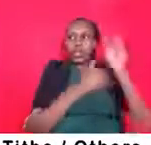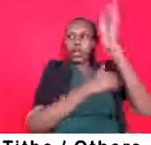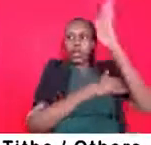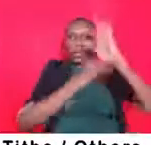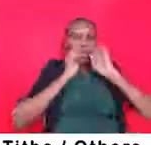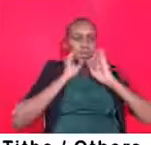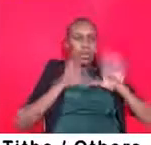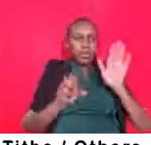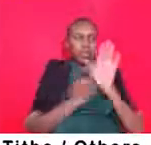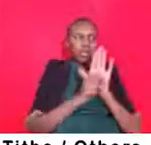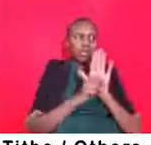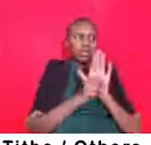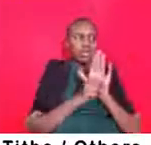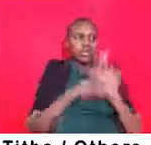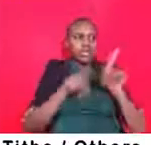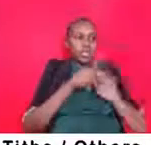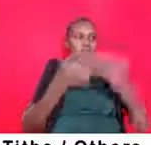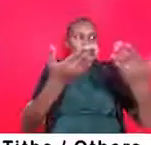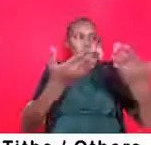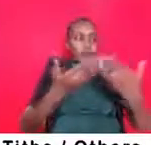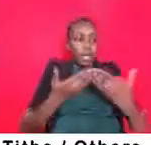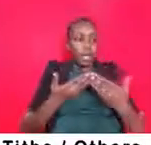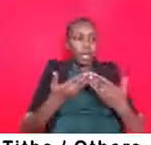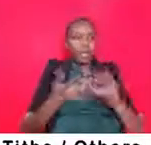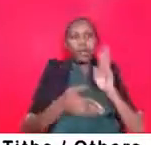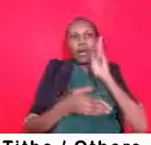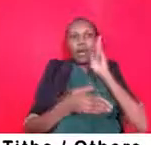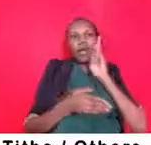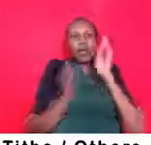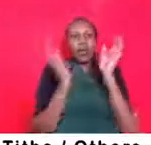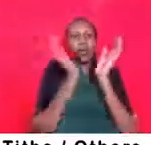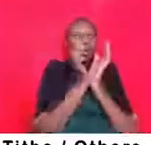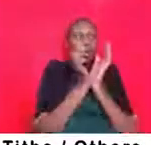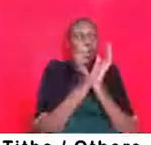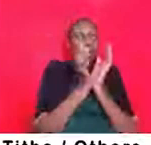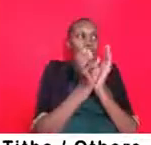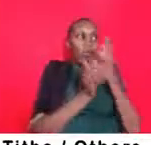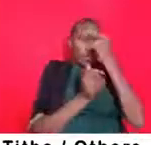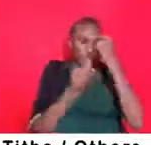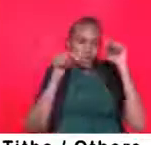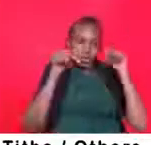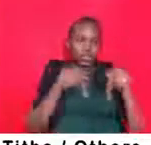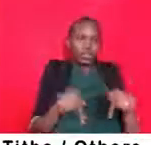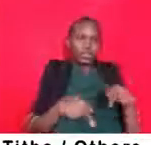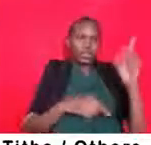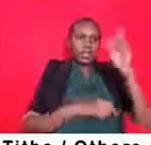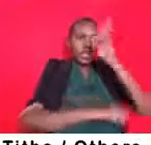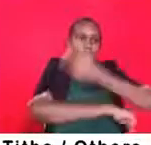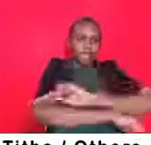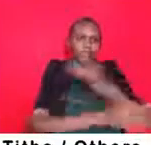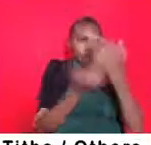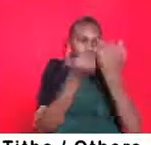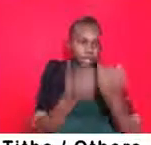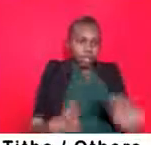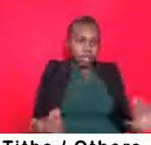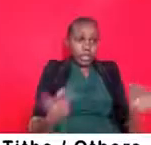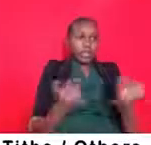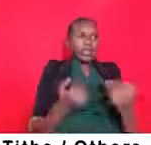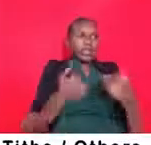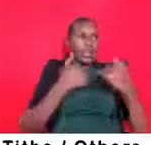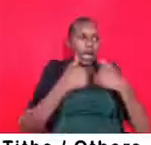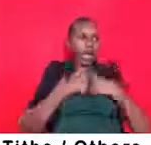awabariki sana. Napomkaribisha Uncle Paul, manake leo ni siku ya watoto, akaweza